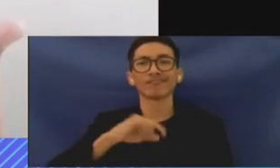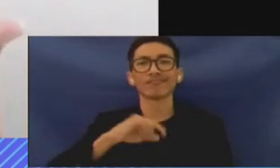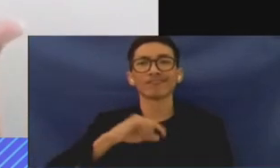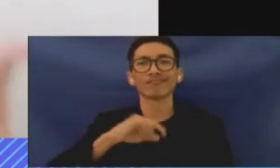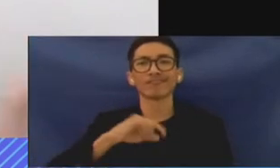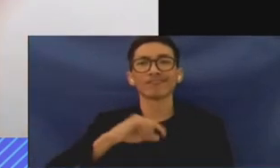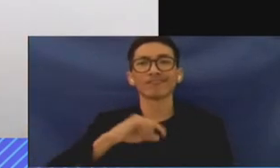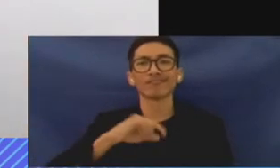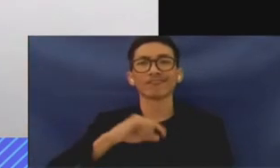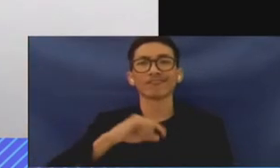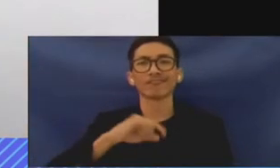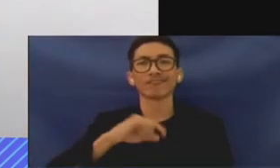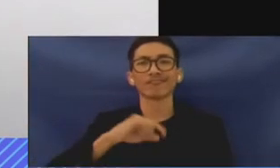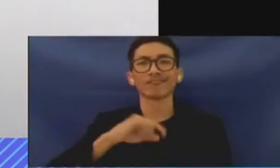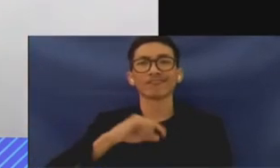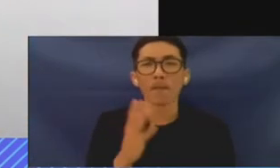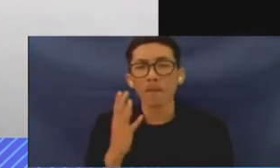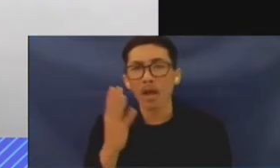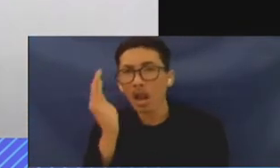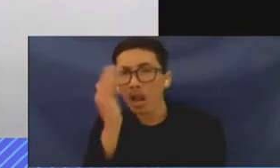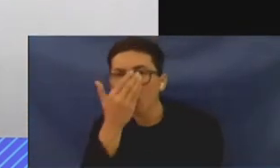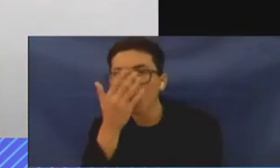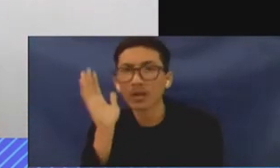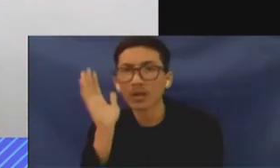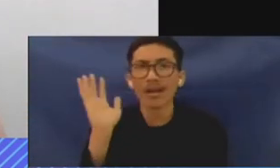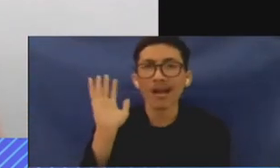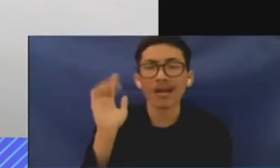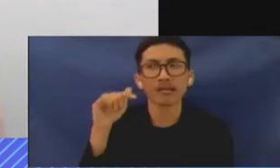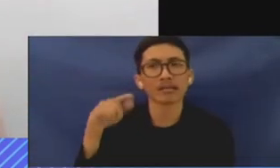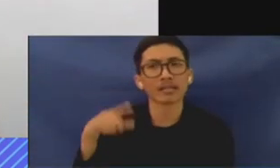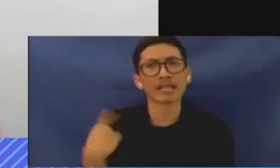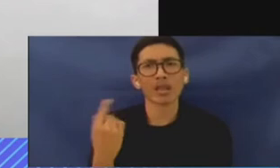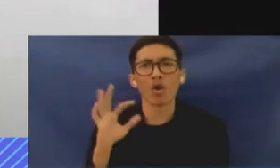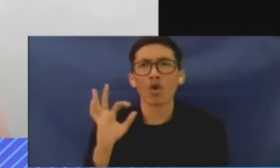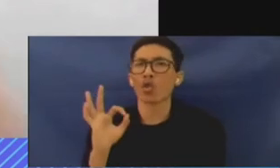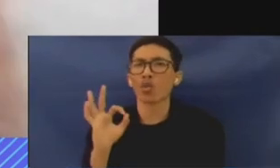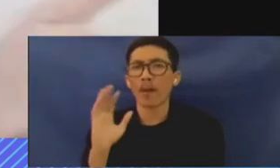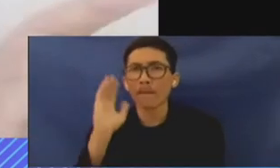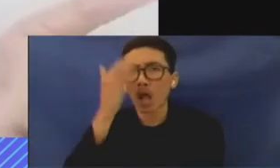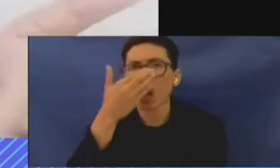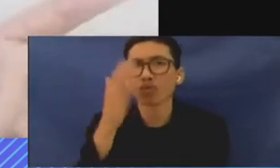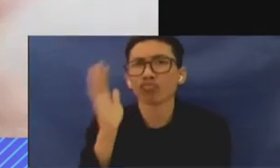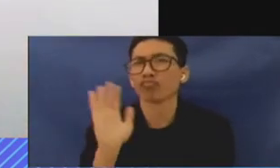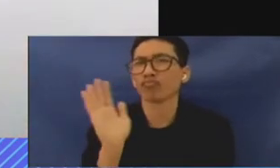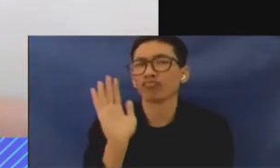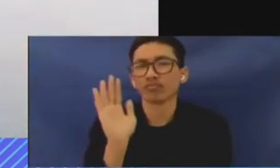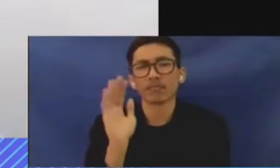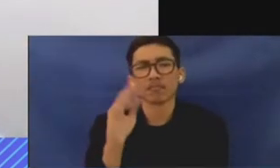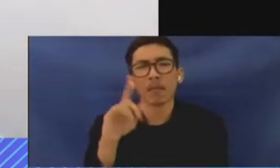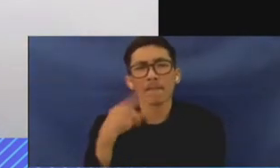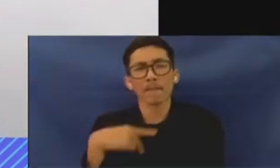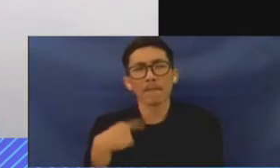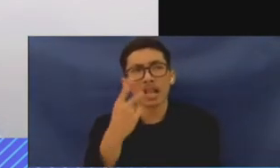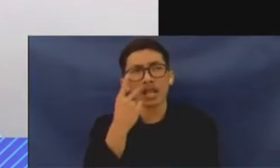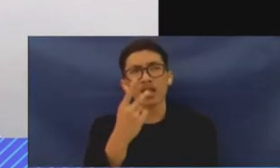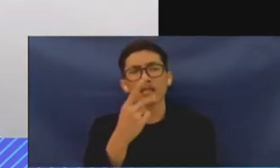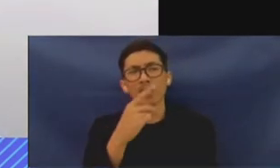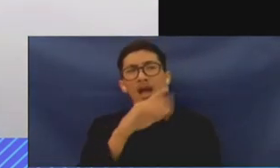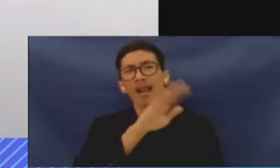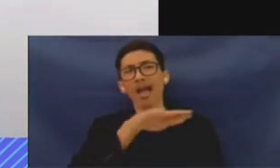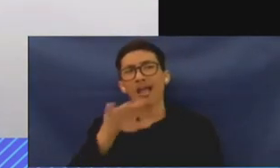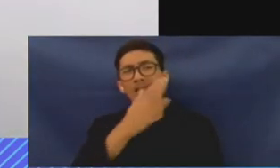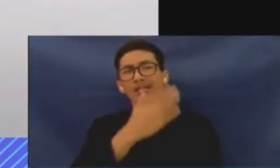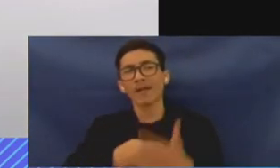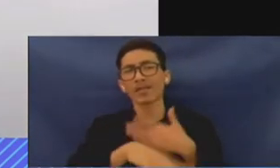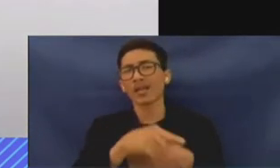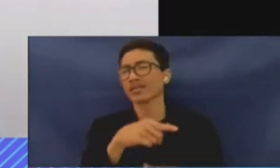keadaan dirinya, ya kita sebagai orang tuanya nggak usah malu gitu. Karena saya melihat sih anak-anak yang anak-anak disabilitas yang pemalu atau